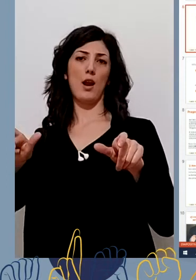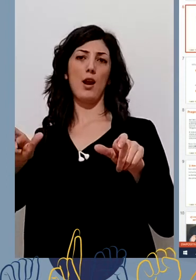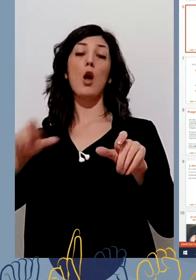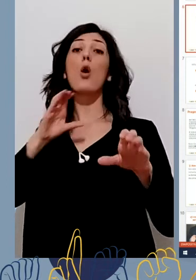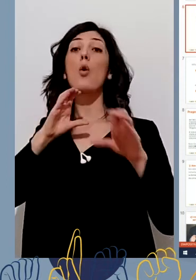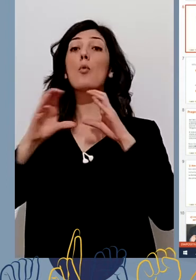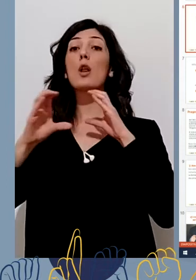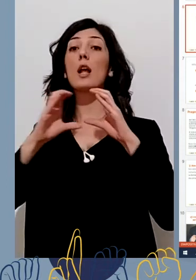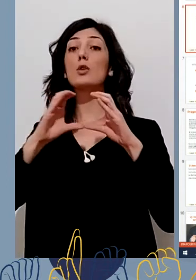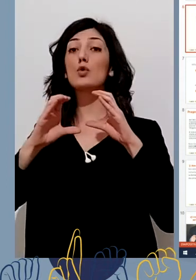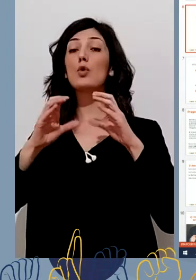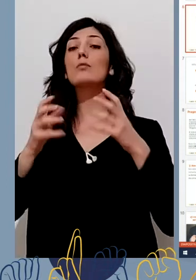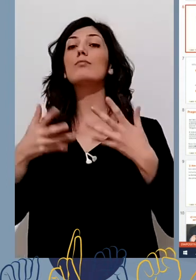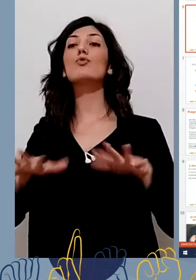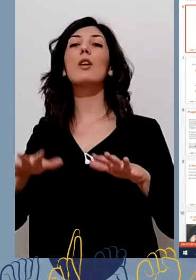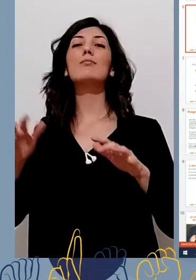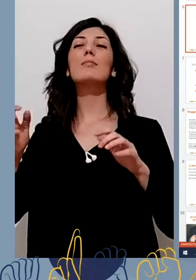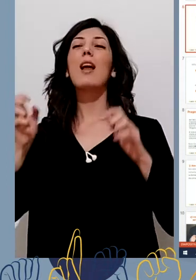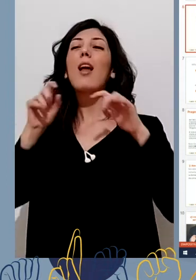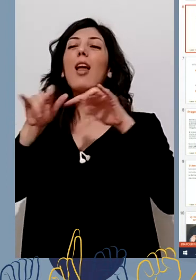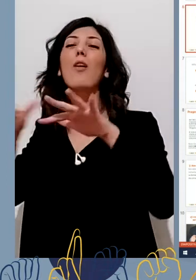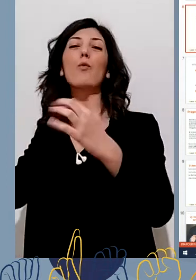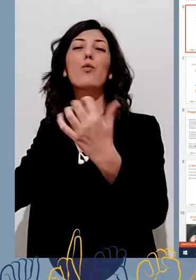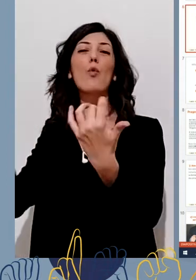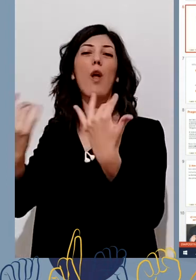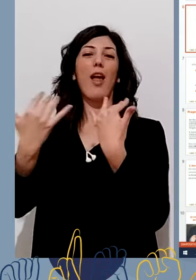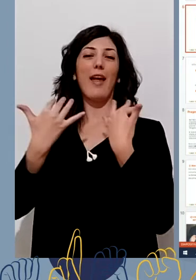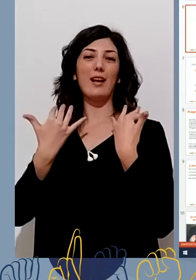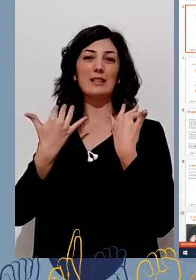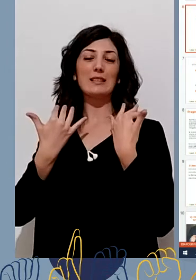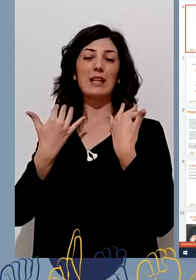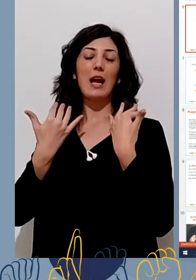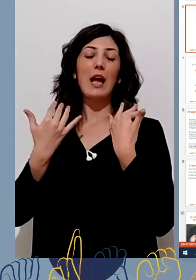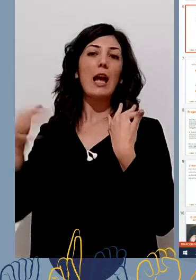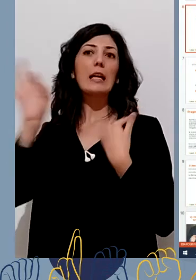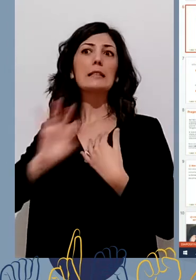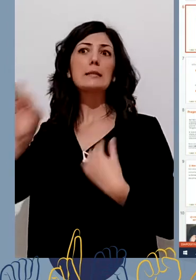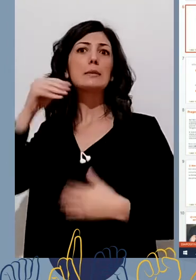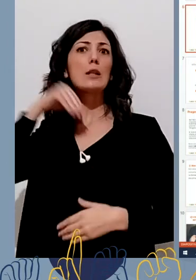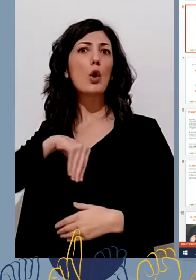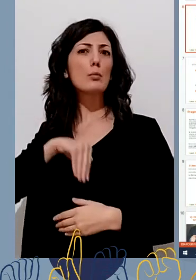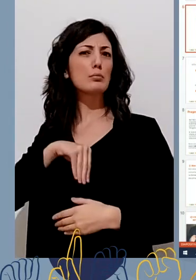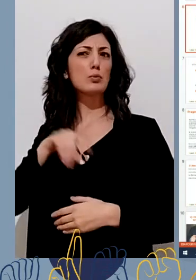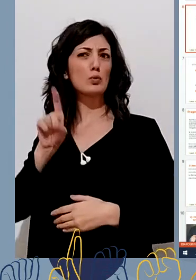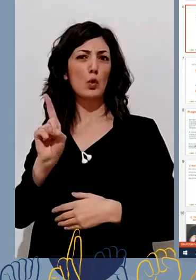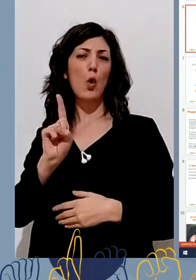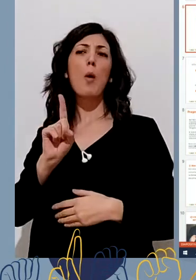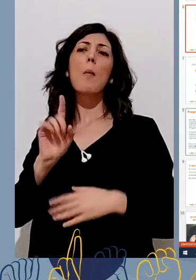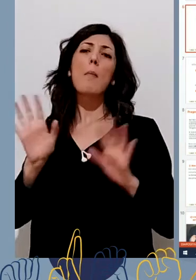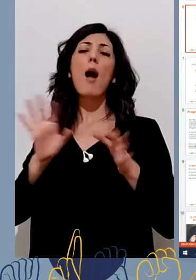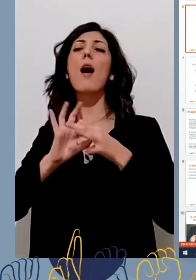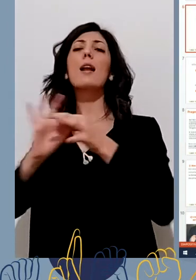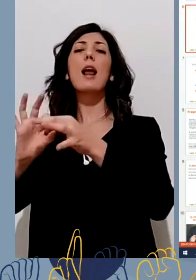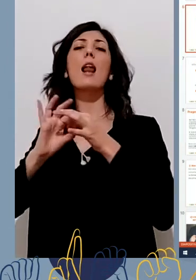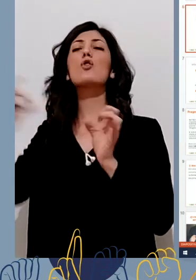si influenzano reciprocamente, spesso inconsapevolmente, perché entrando in relazione tra di loro si danno dei feedback